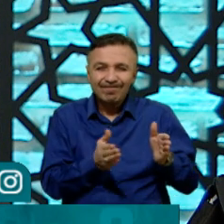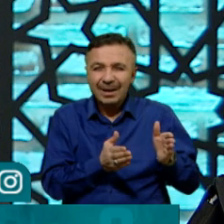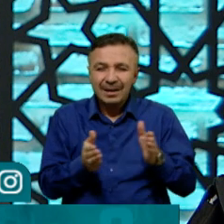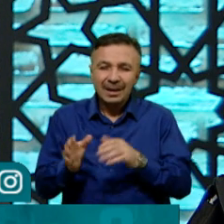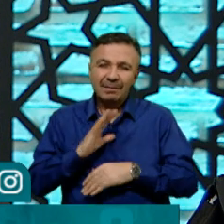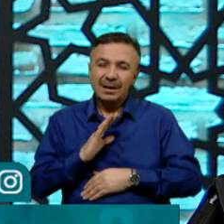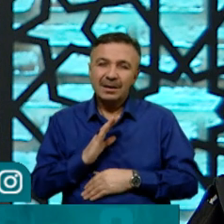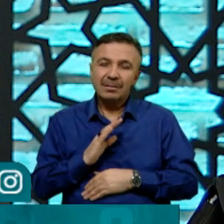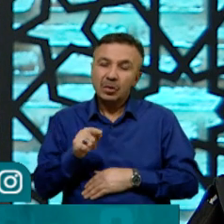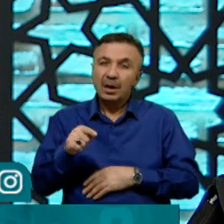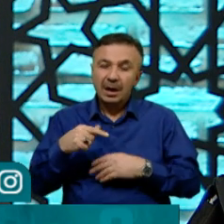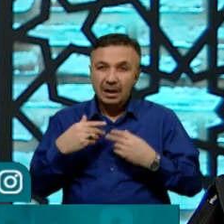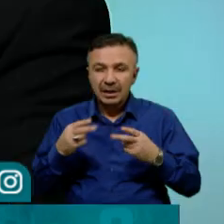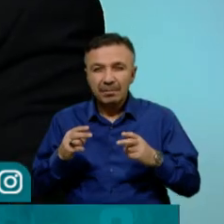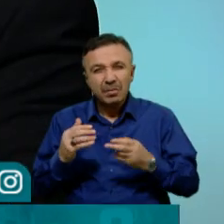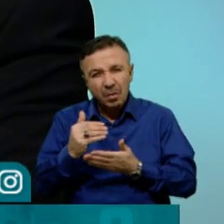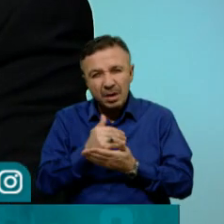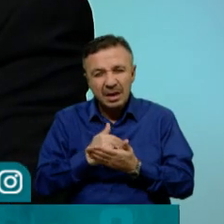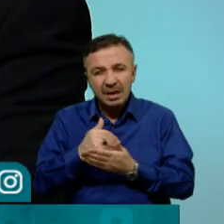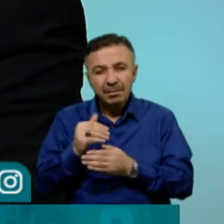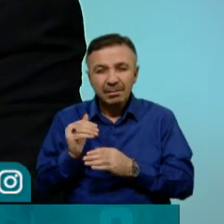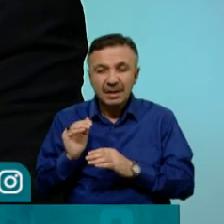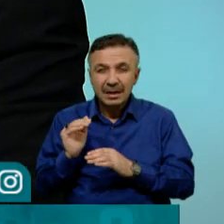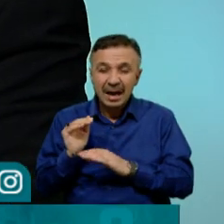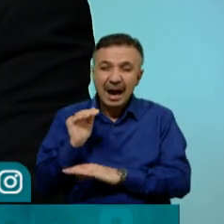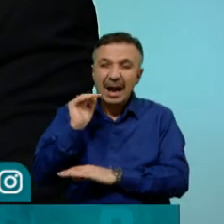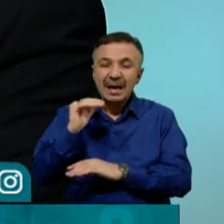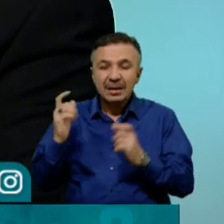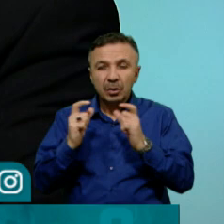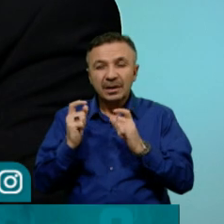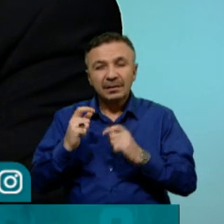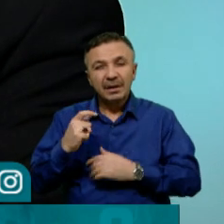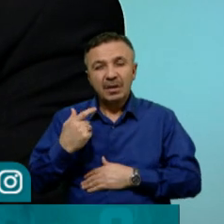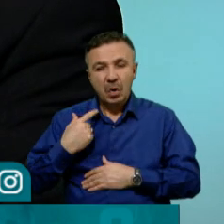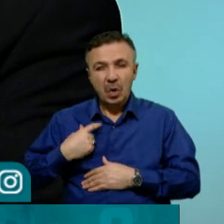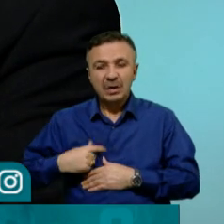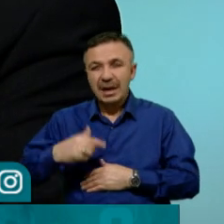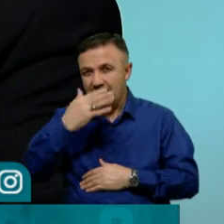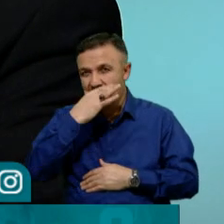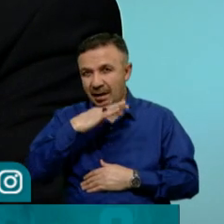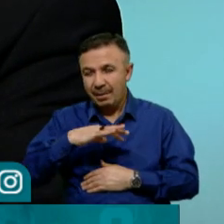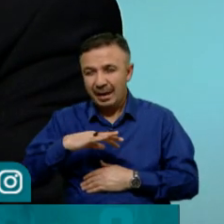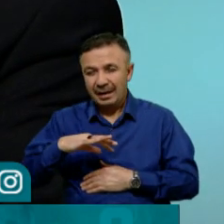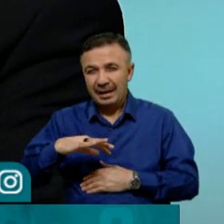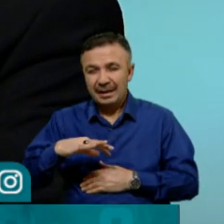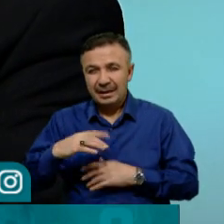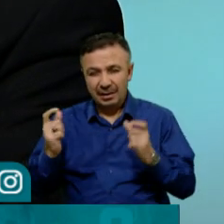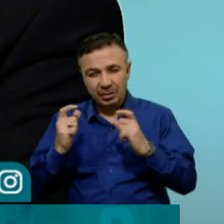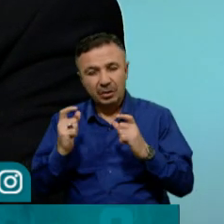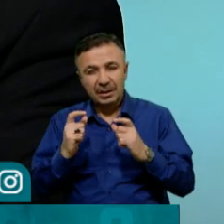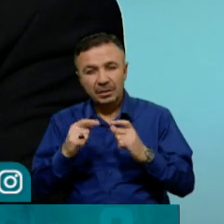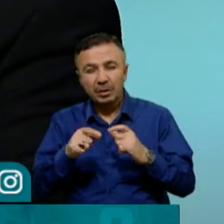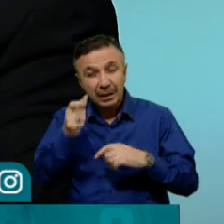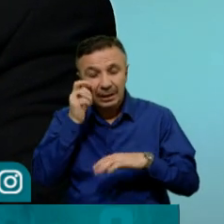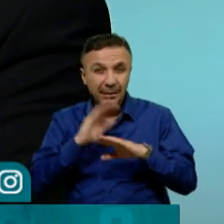birikimli hayat sigortası veya başka bir ifadeyle bireysel emeklilik mi Bunlar da dikkat edilecek husus